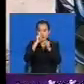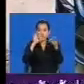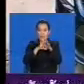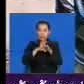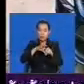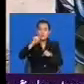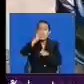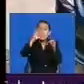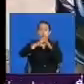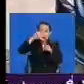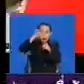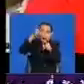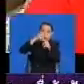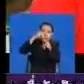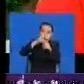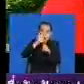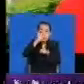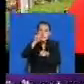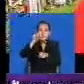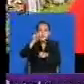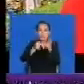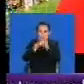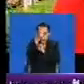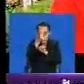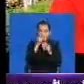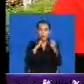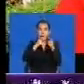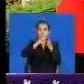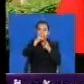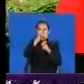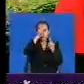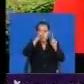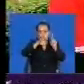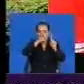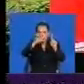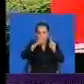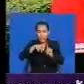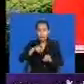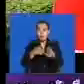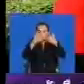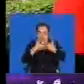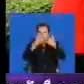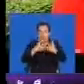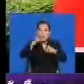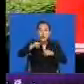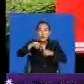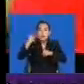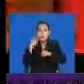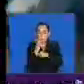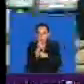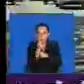แก๊สโอฮอลแบบ E20 ได้ทั้งรุ่น 1,800 แล้วก็ 2,000 แต่วันนี้เนี่ยเราจะเอารุ่น 2,000 เนี่ยไปลองดูแล้วก็ใช้น้ำมัน